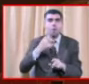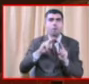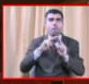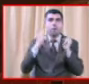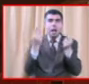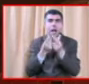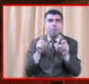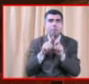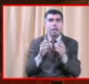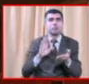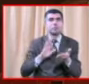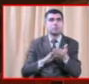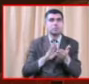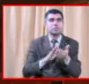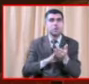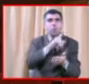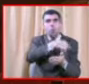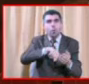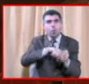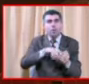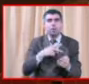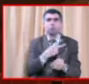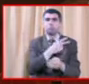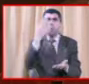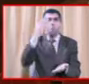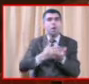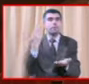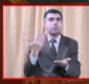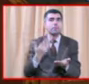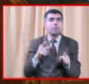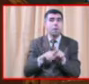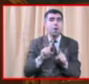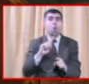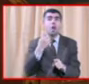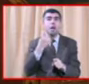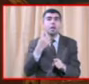مجلس النواب. نعطيك الرقم ديال الوحدة النهار اليوم في نشرة الأخبار الرئيسية.